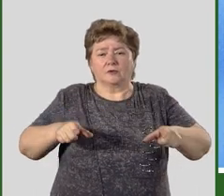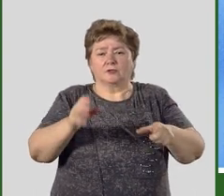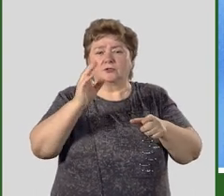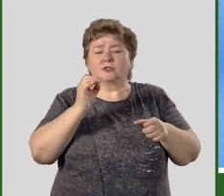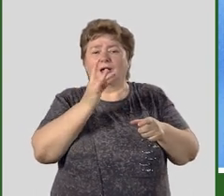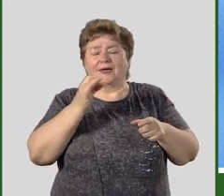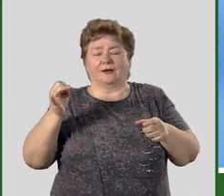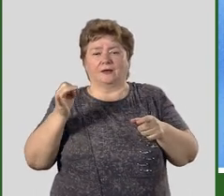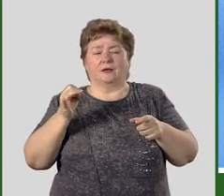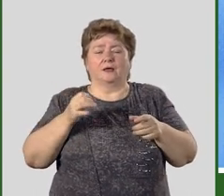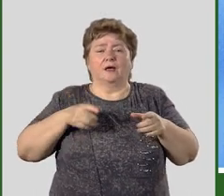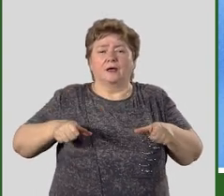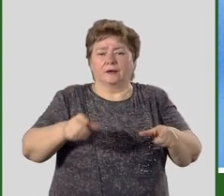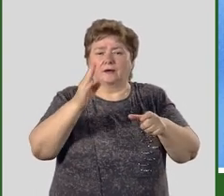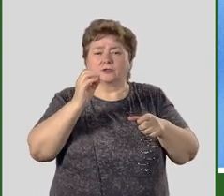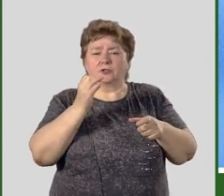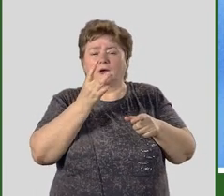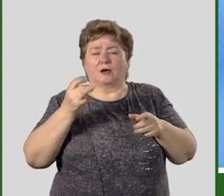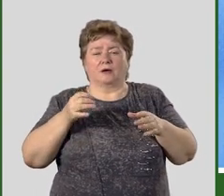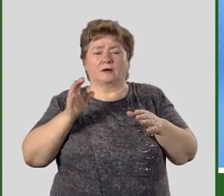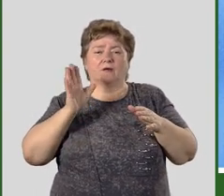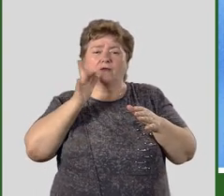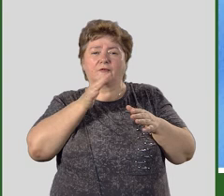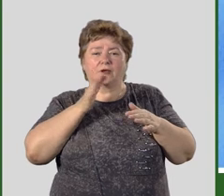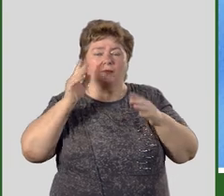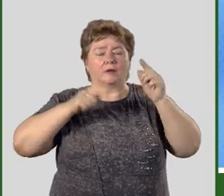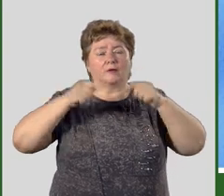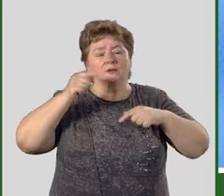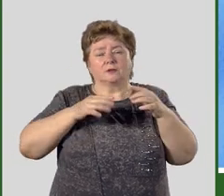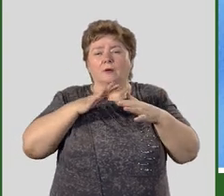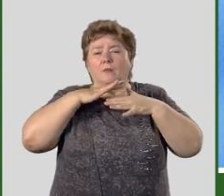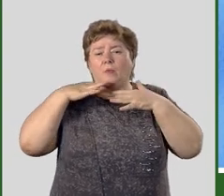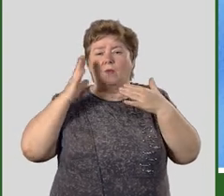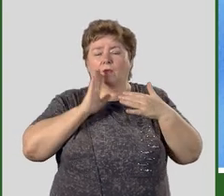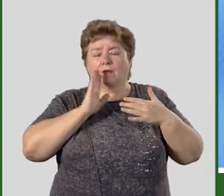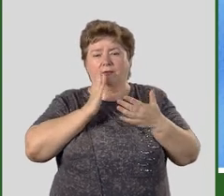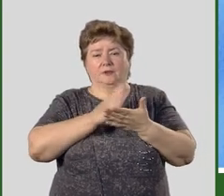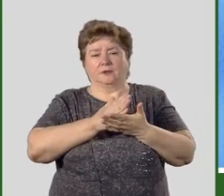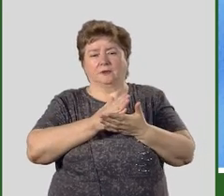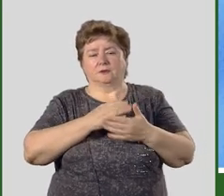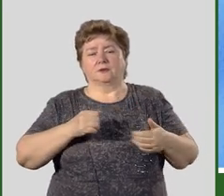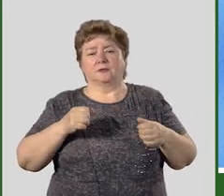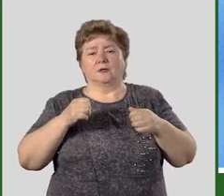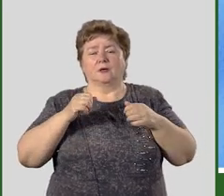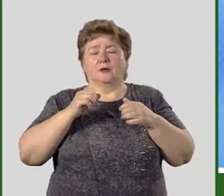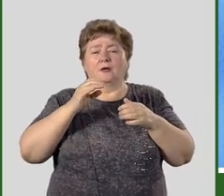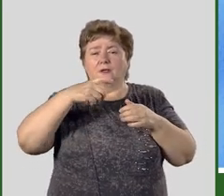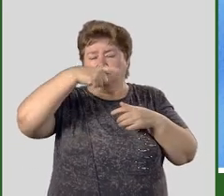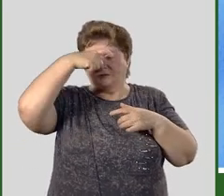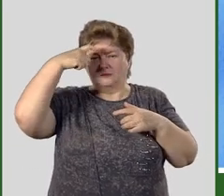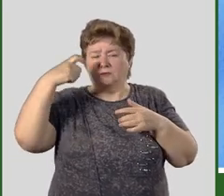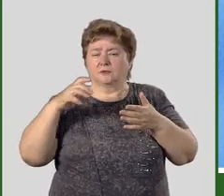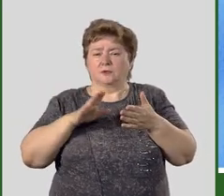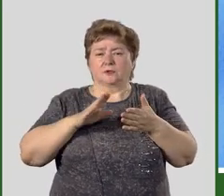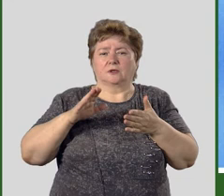Шари. Река Шари в сезон дождей очень полноводна. Из-за засух